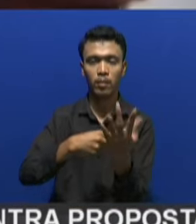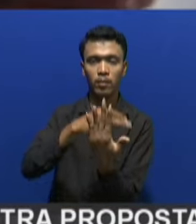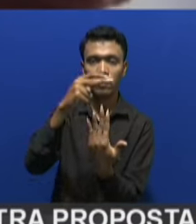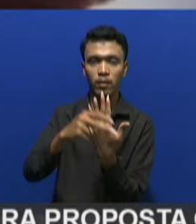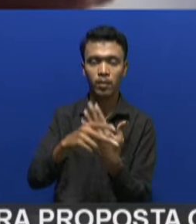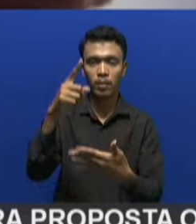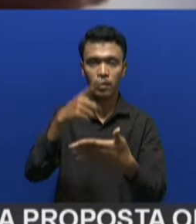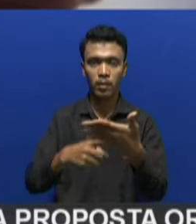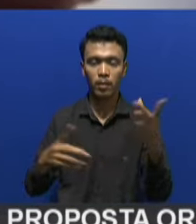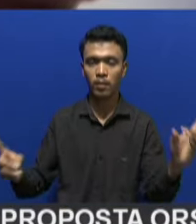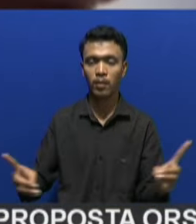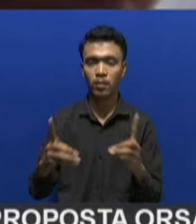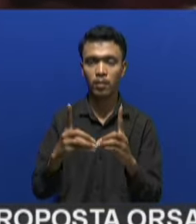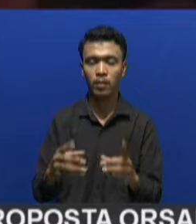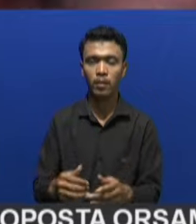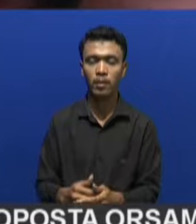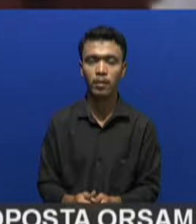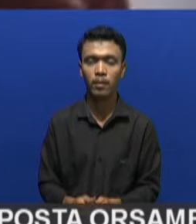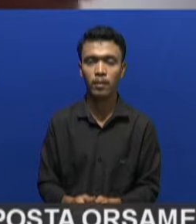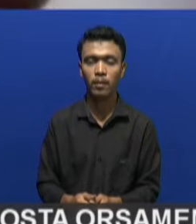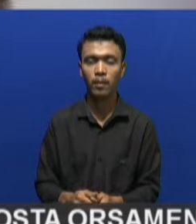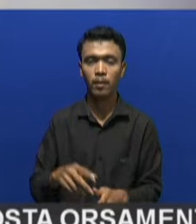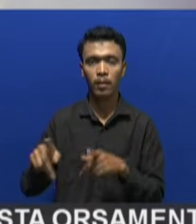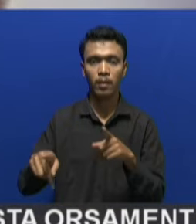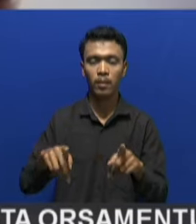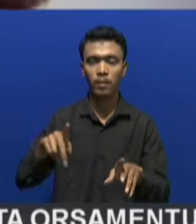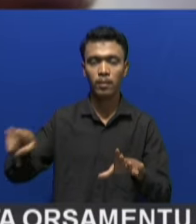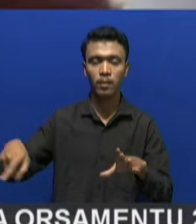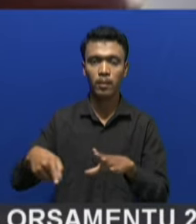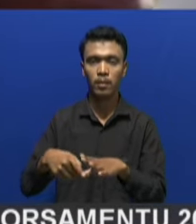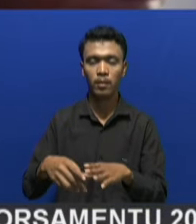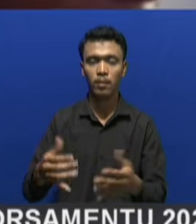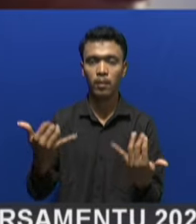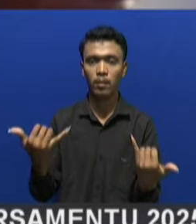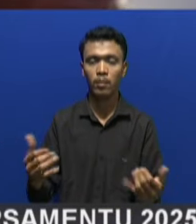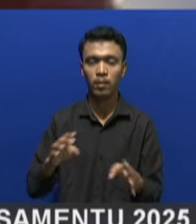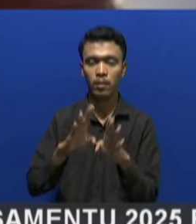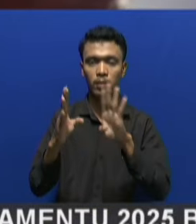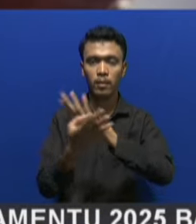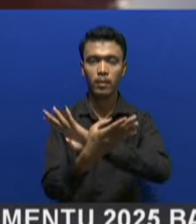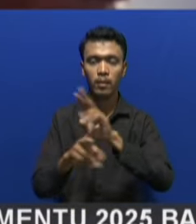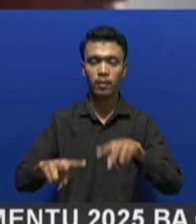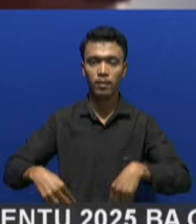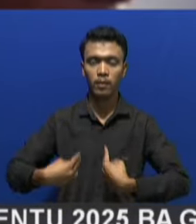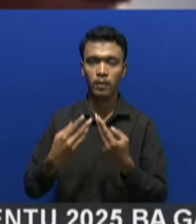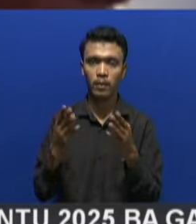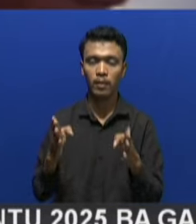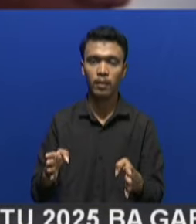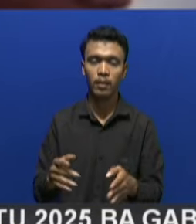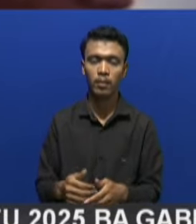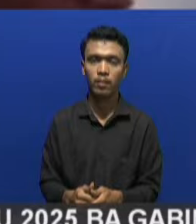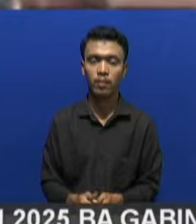tani maunali in sera partecipa e 12 di novembre bella sai voto veterano, sai voto 8-14. Tengo su questa ranza di himne